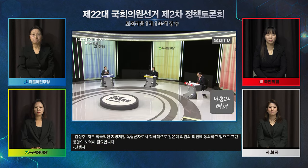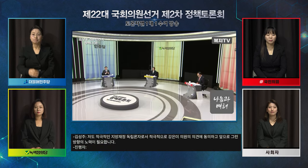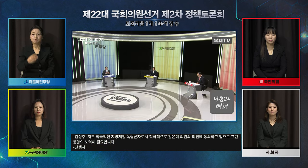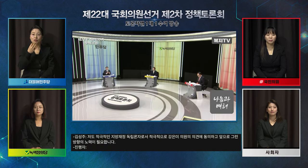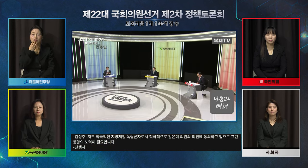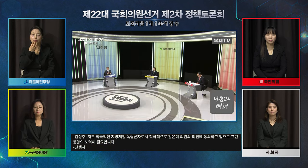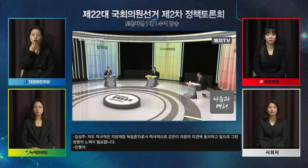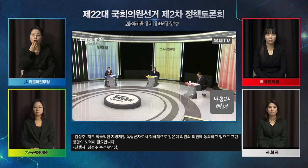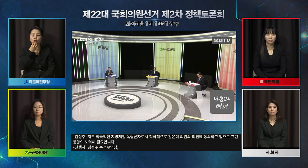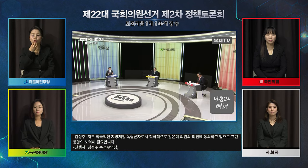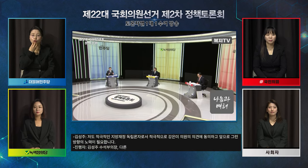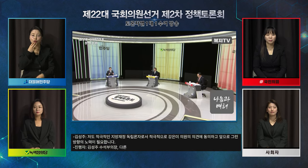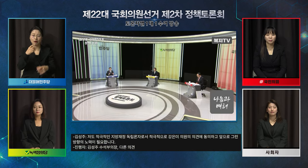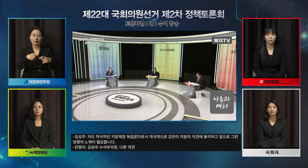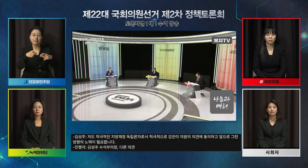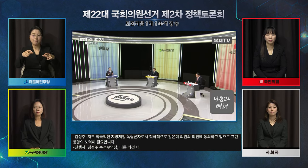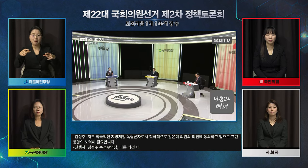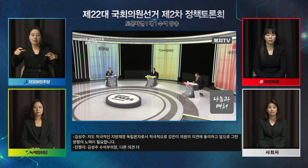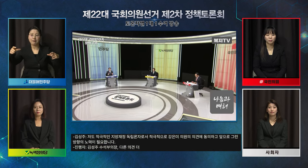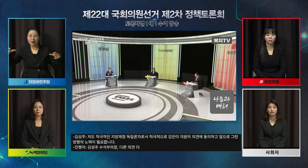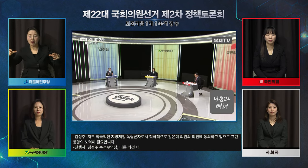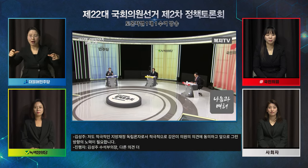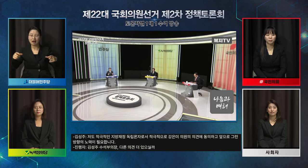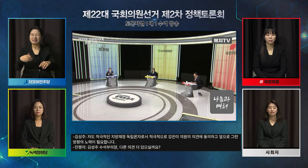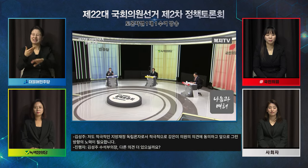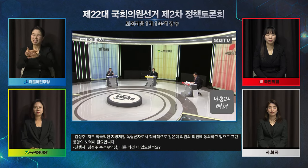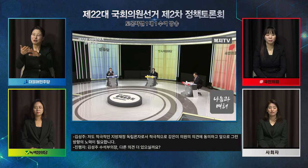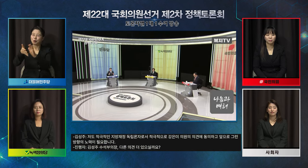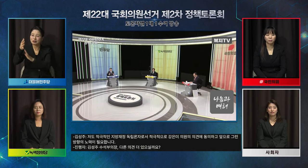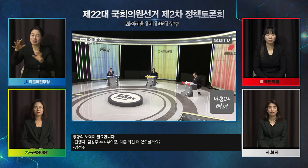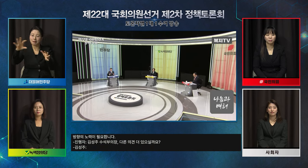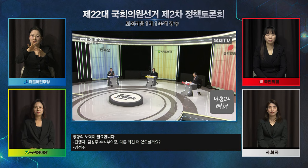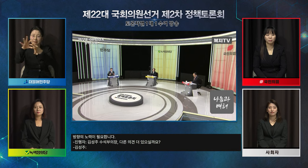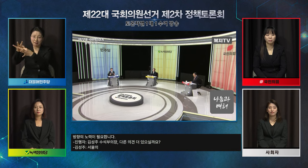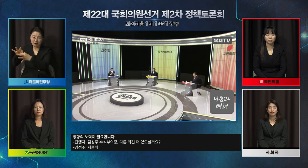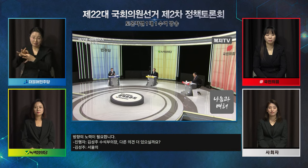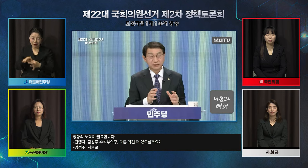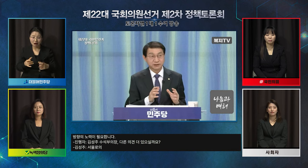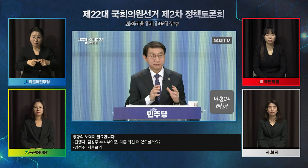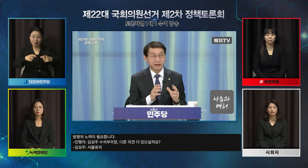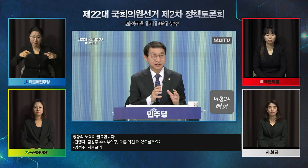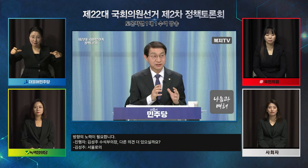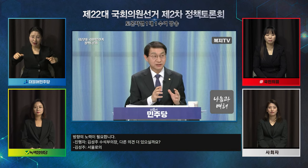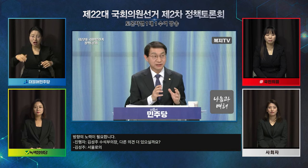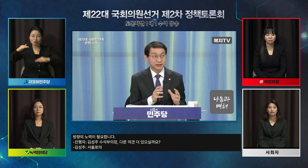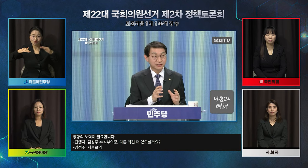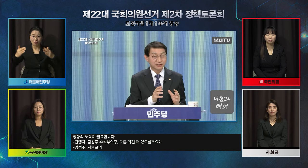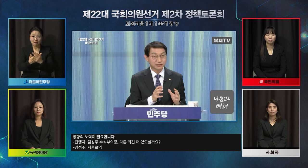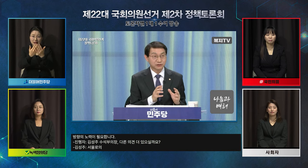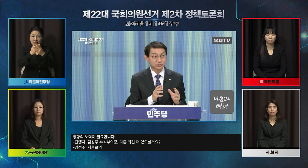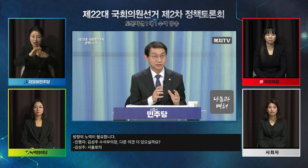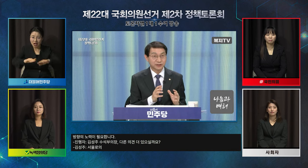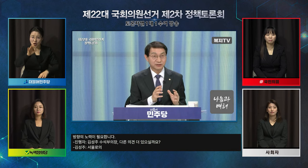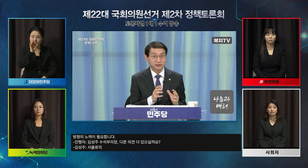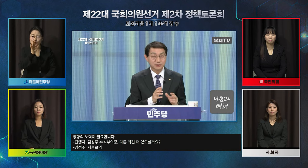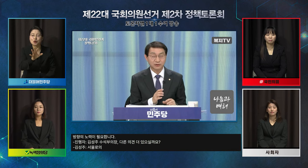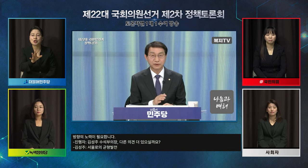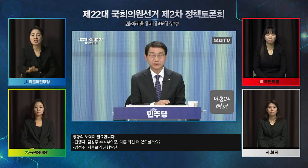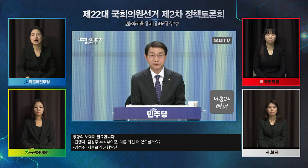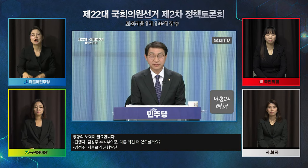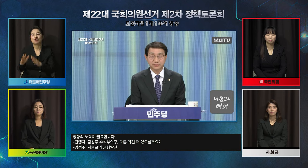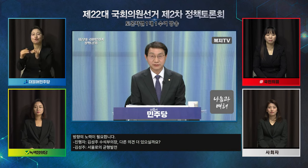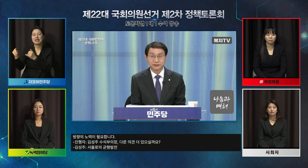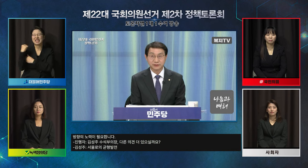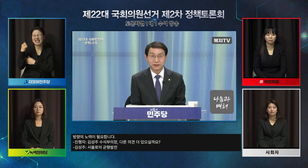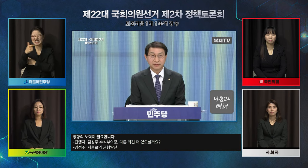서울의 확장으로 균형발전 문제를 해결할 수 없습니다. 지금 메가시티 얘기를 국민의힘에서